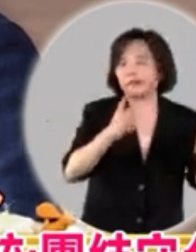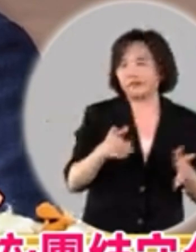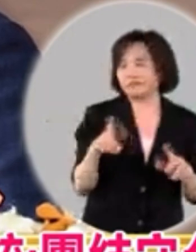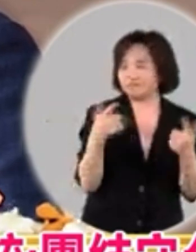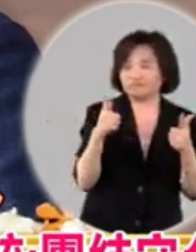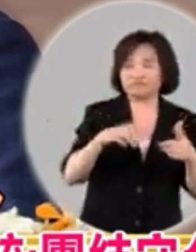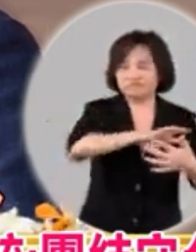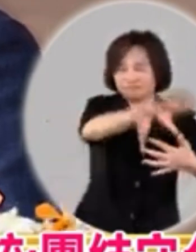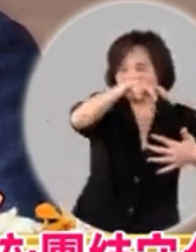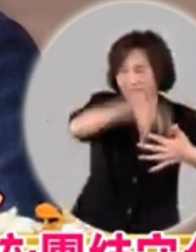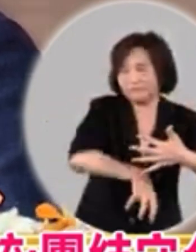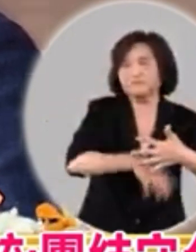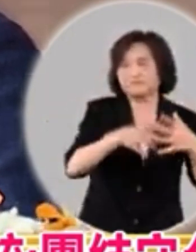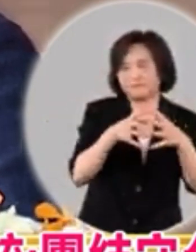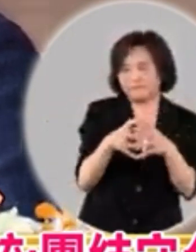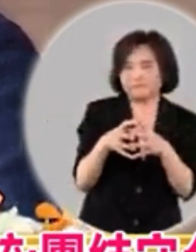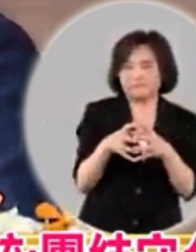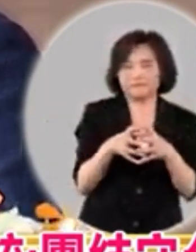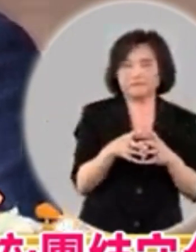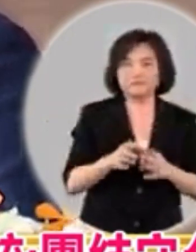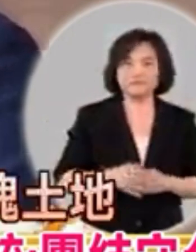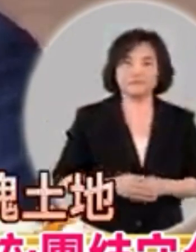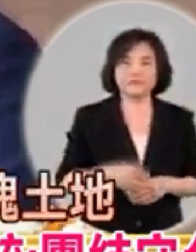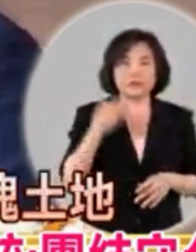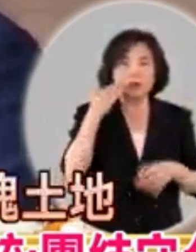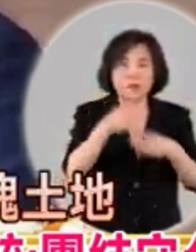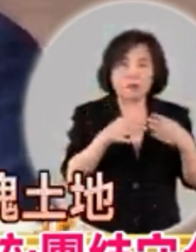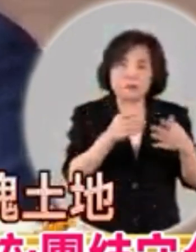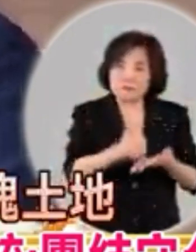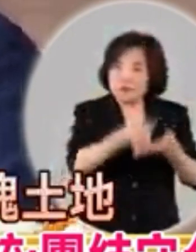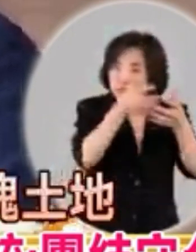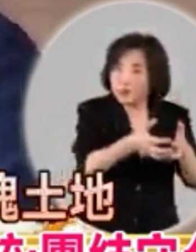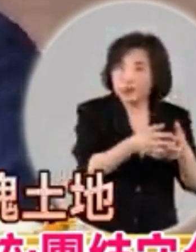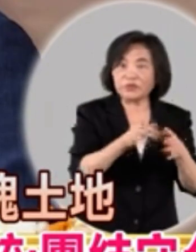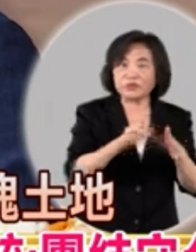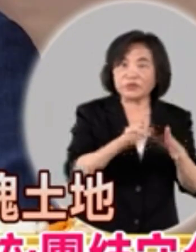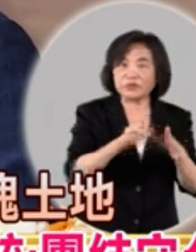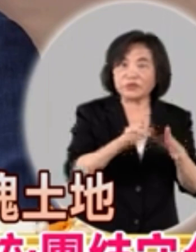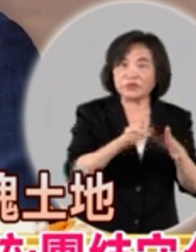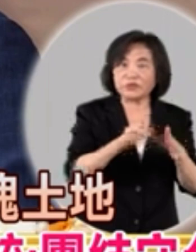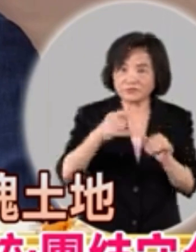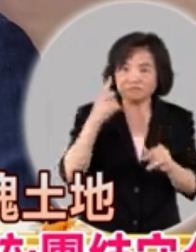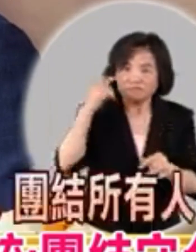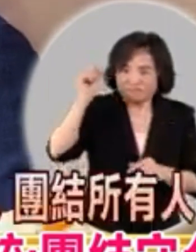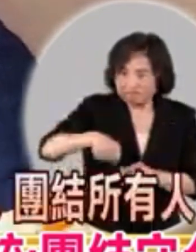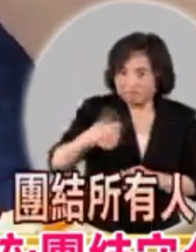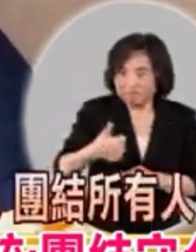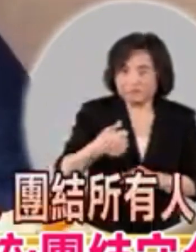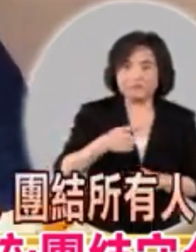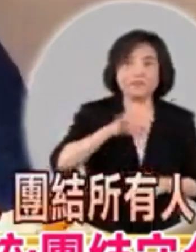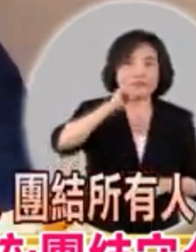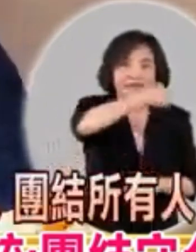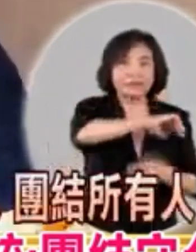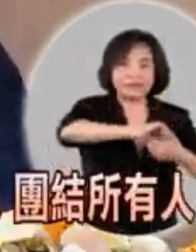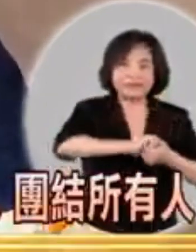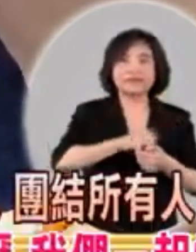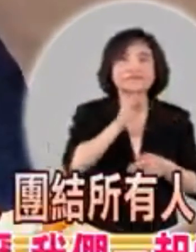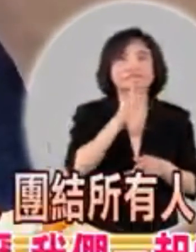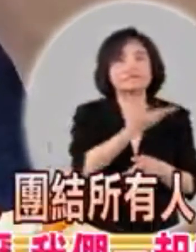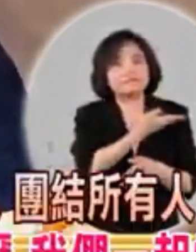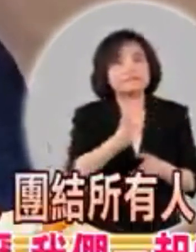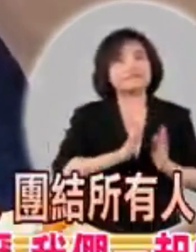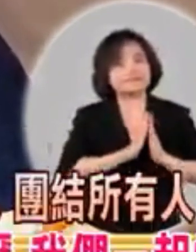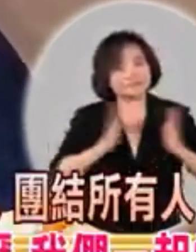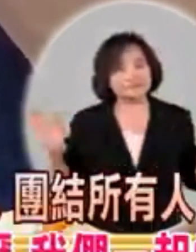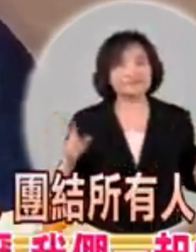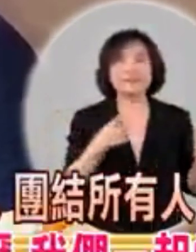外。只要尊重并且认同这块土地，台湾永远张开双手欢迎